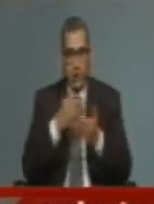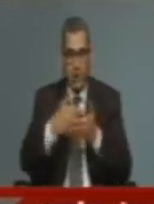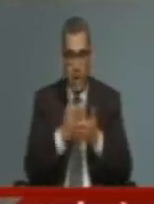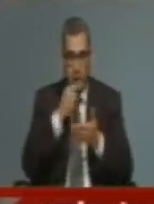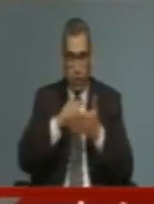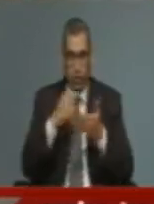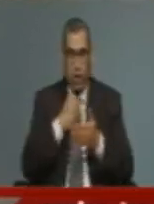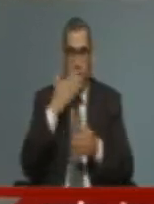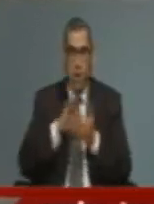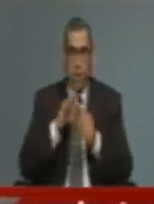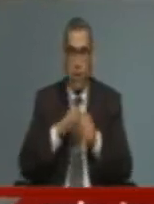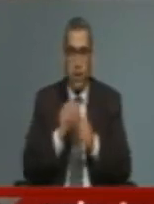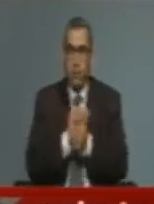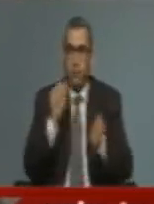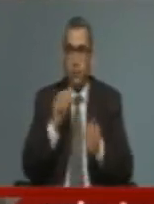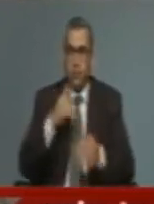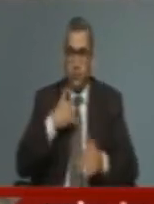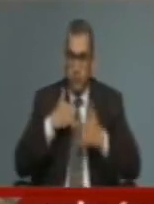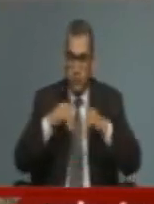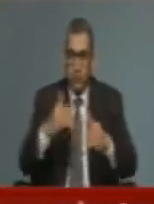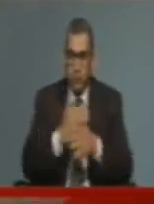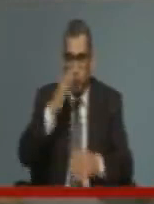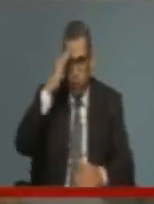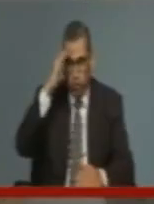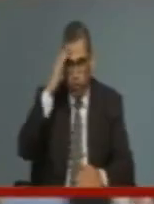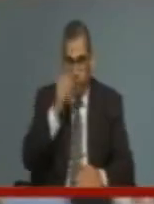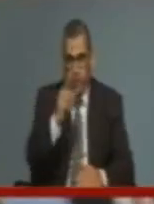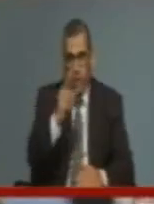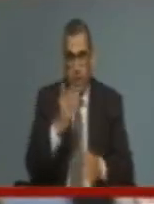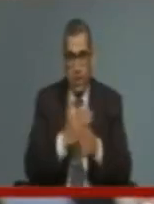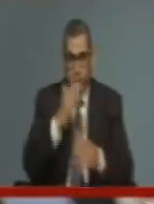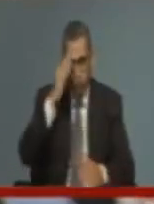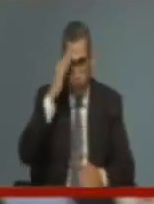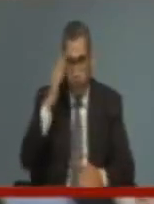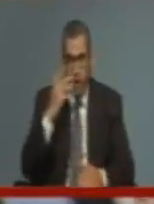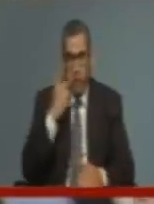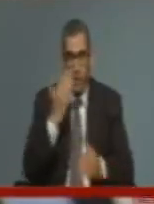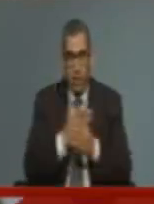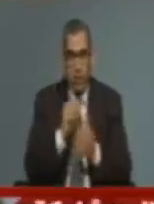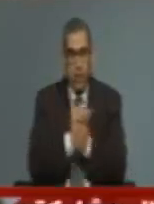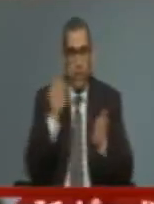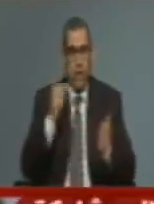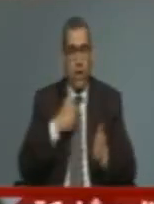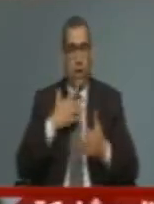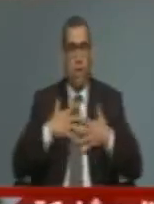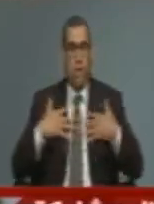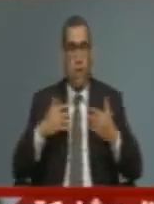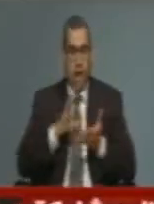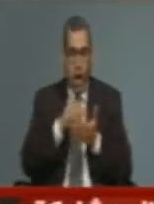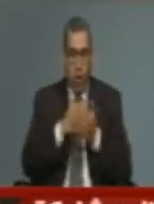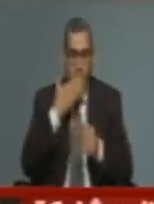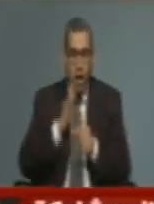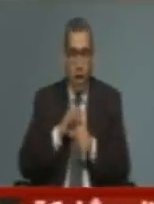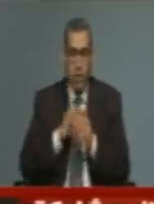رمضان. حبينا نيجي النهارده ونشكر حضرتك ونقول لك شكرا ان انت فرحتنا باول يوم رمضان وسط